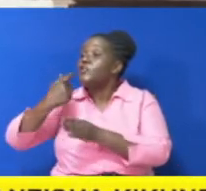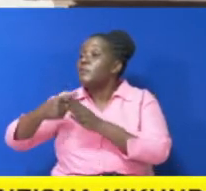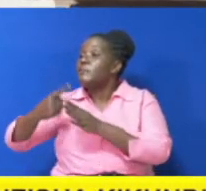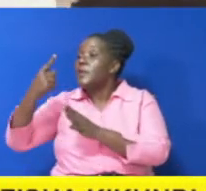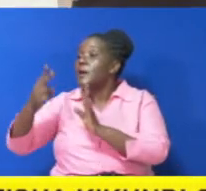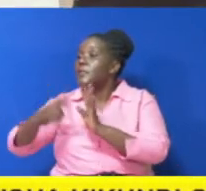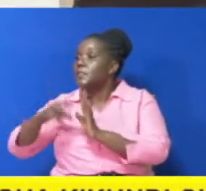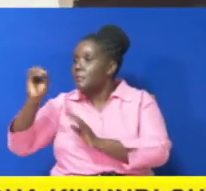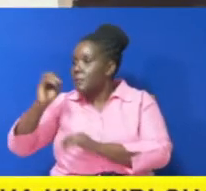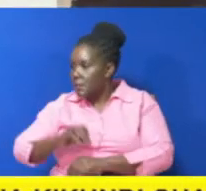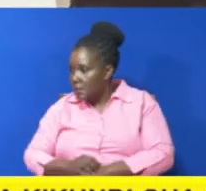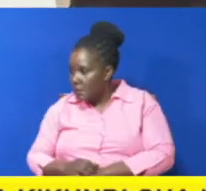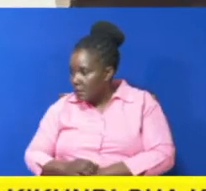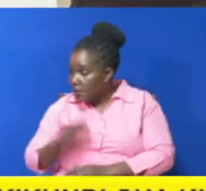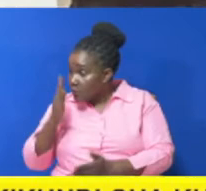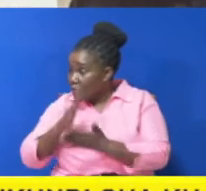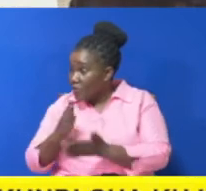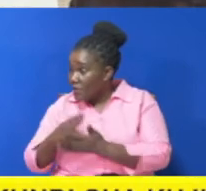Nitasema ni mfuko wa bei.